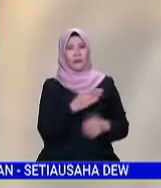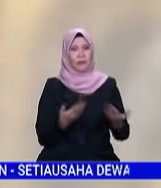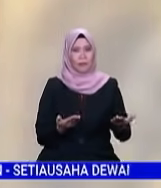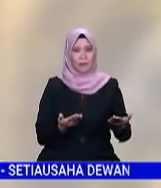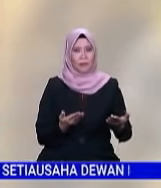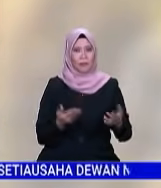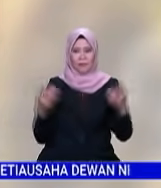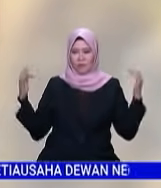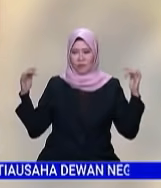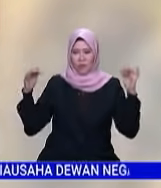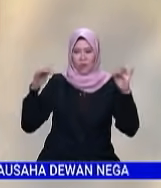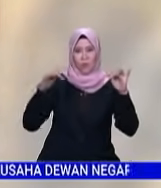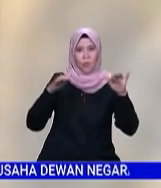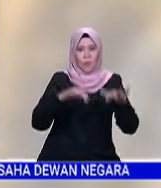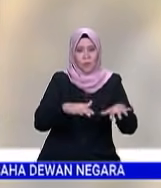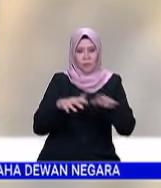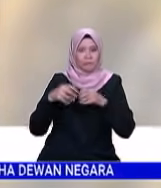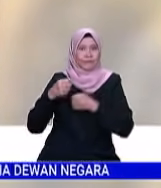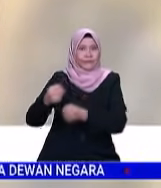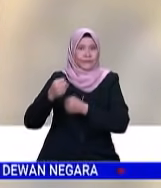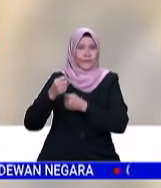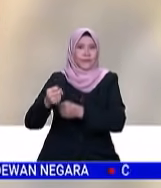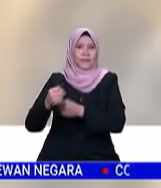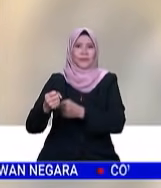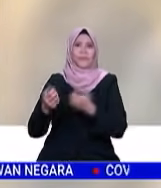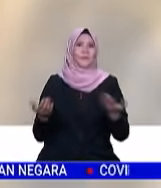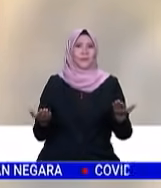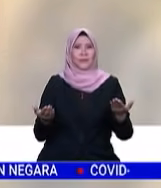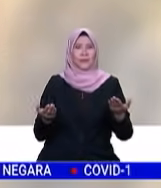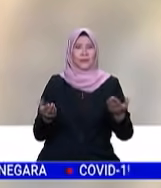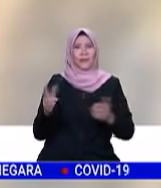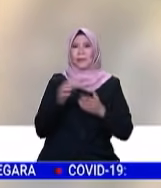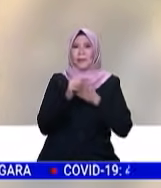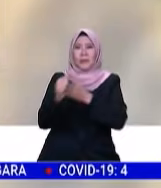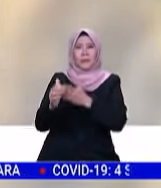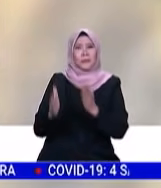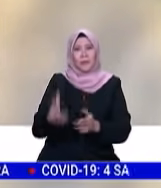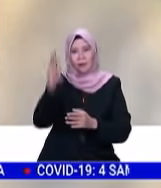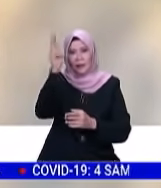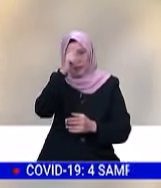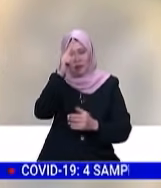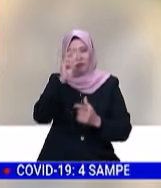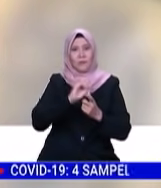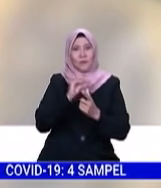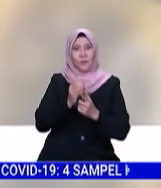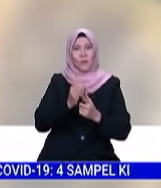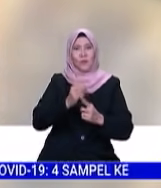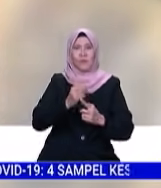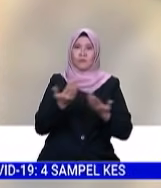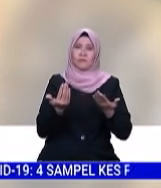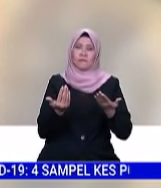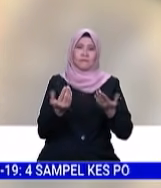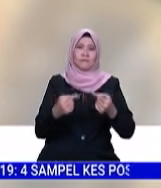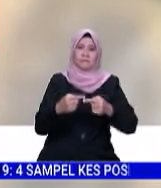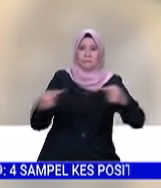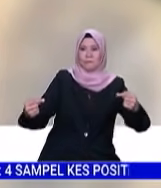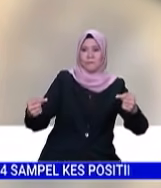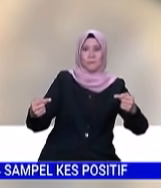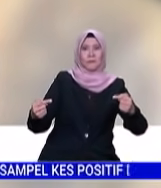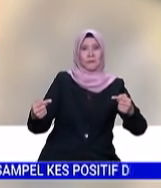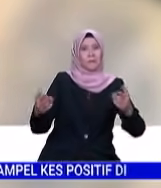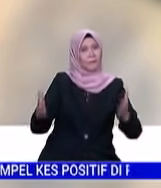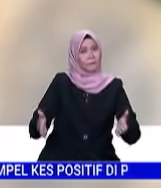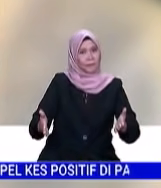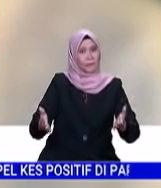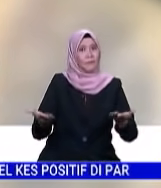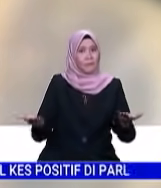buat perhimpunan-perhimpunan sebegini, tak kira pemimpin kerajaan ataupun pemimpin pembangkang. Dan bagi kami